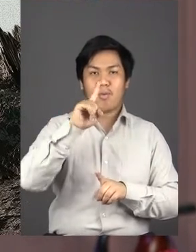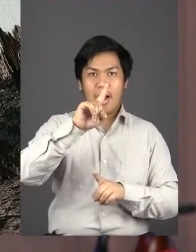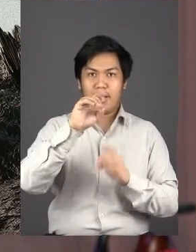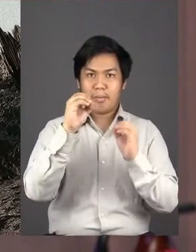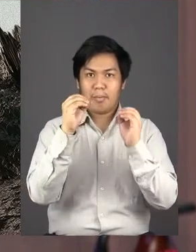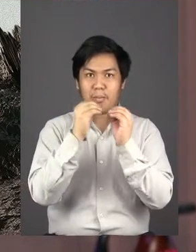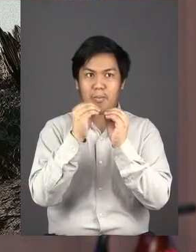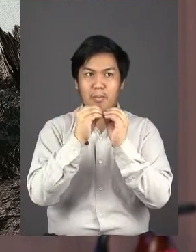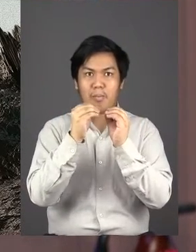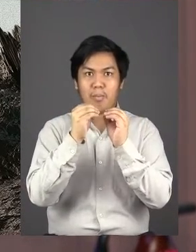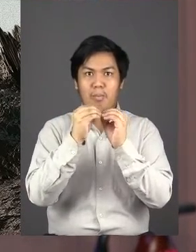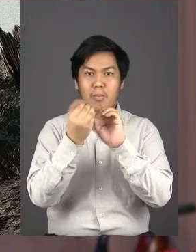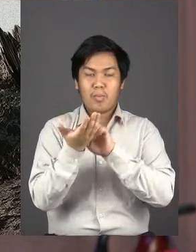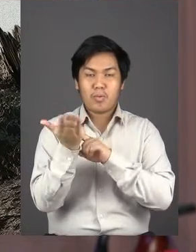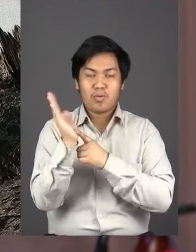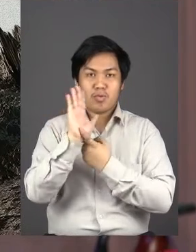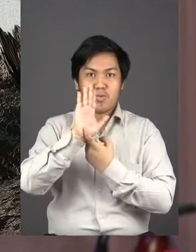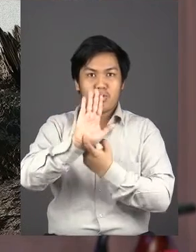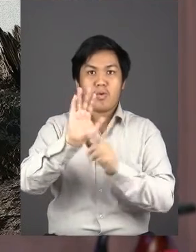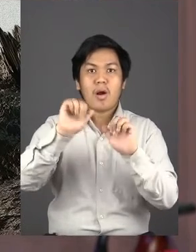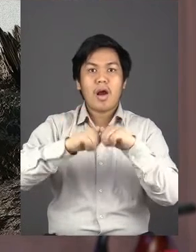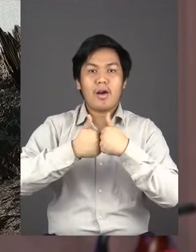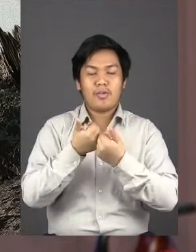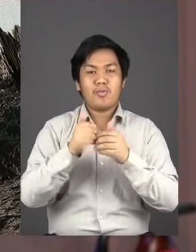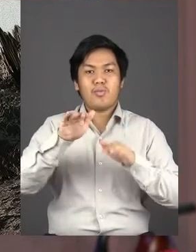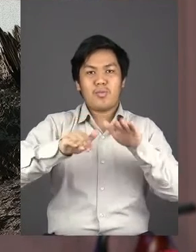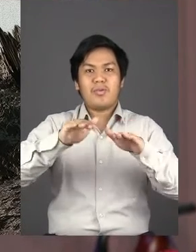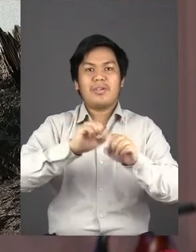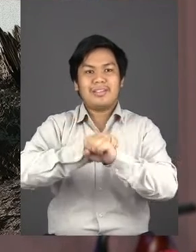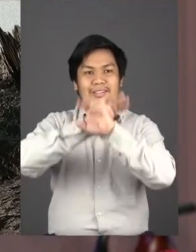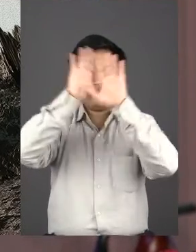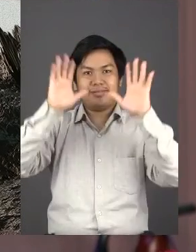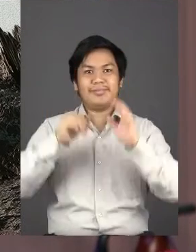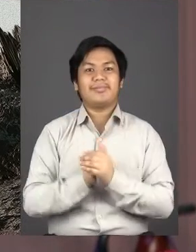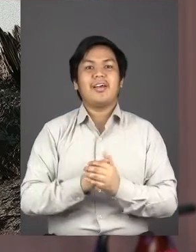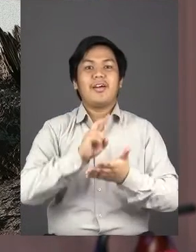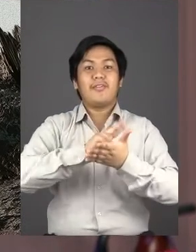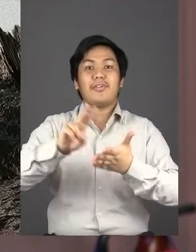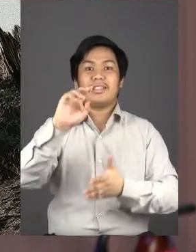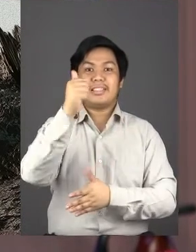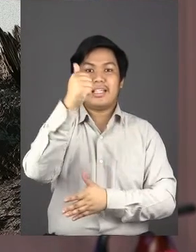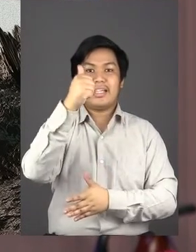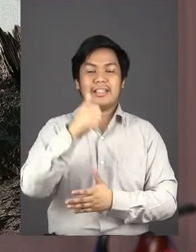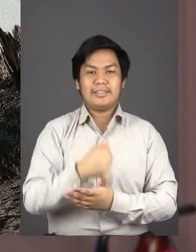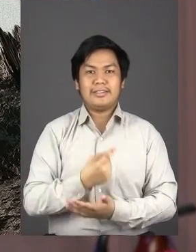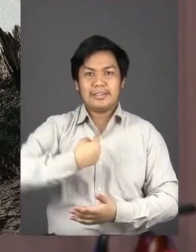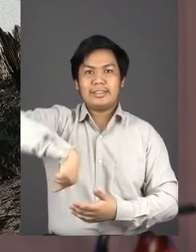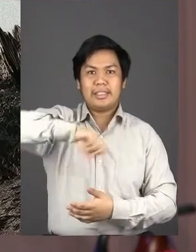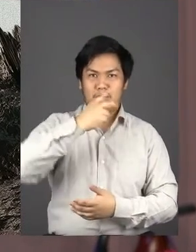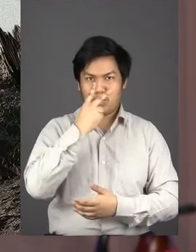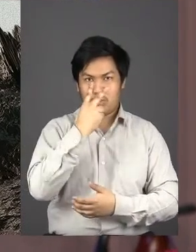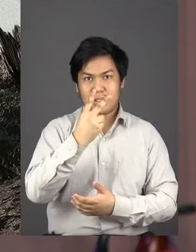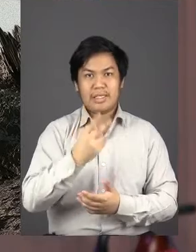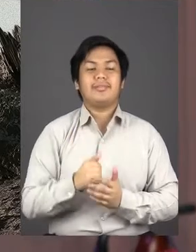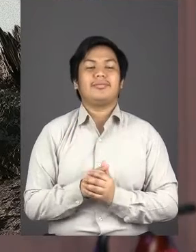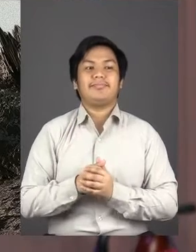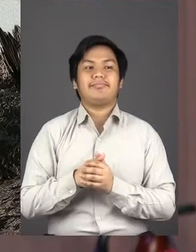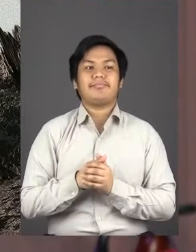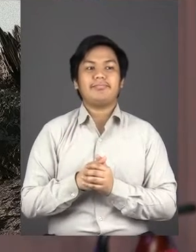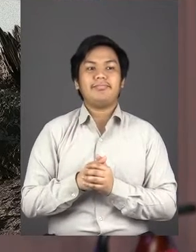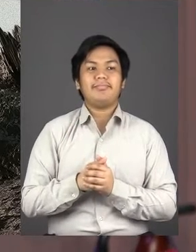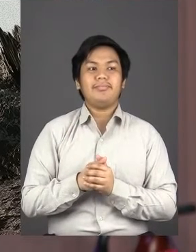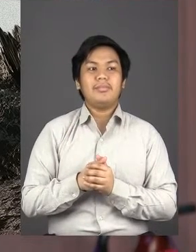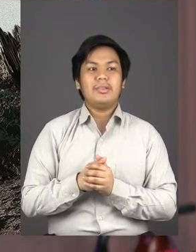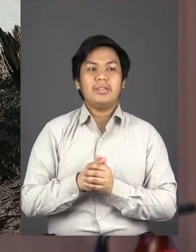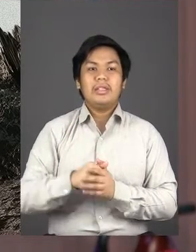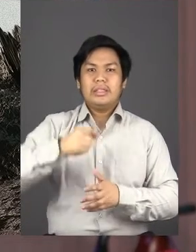ng lumalakad sa liwanag. Ano yun? Verse 10. Tingnan po natin yung verse 10. And